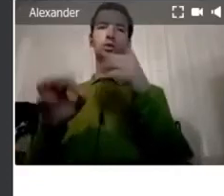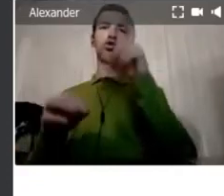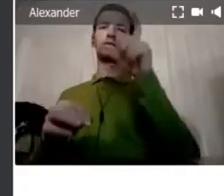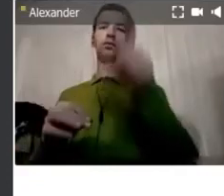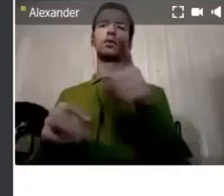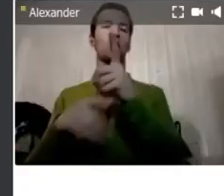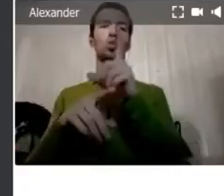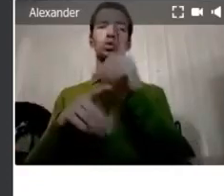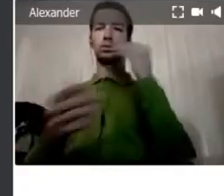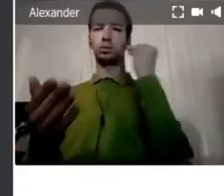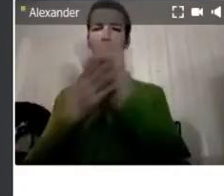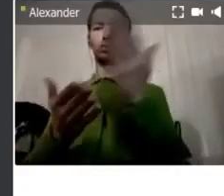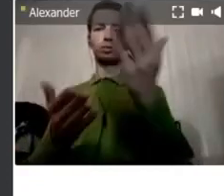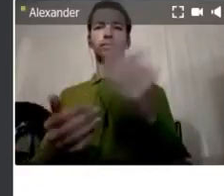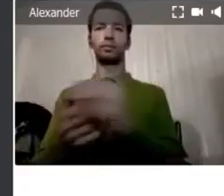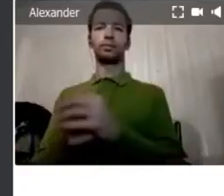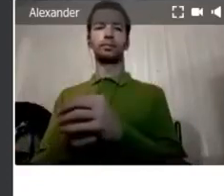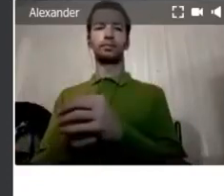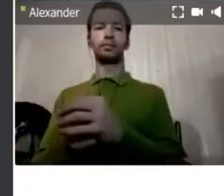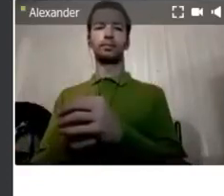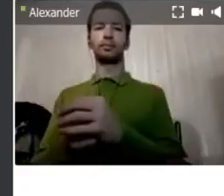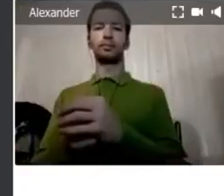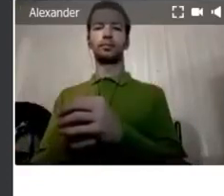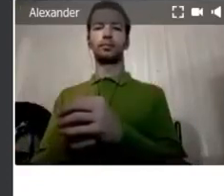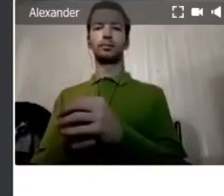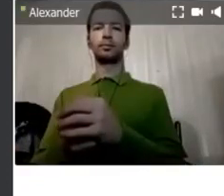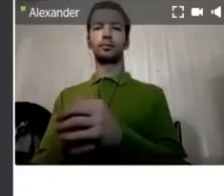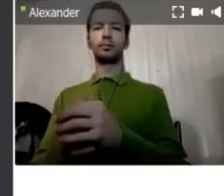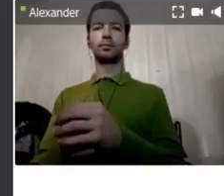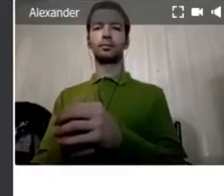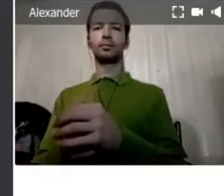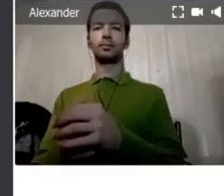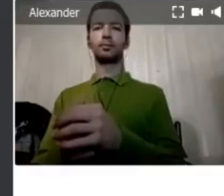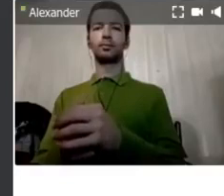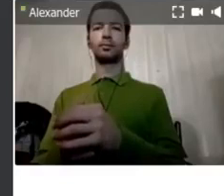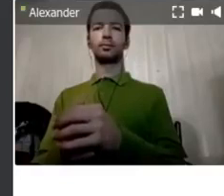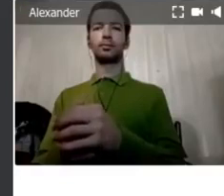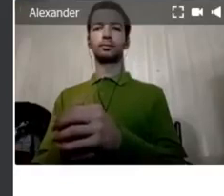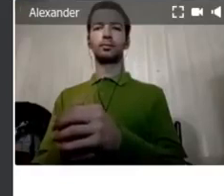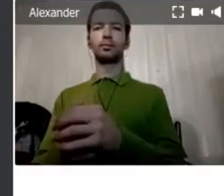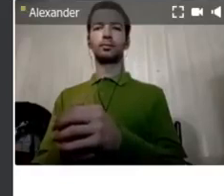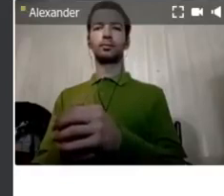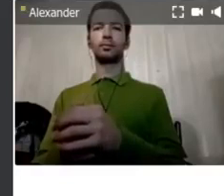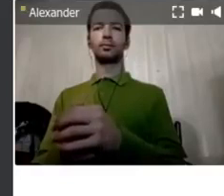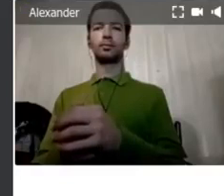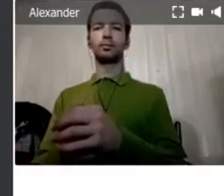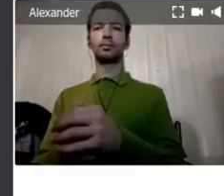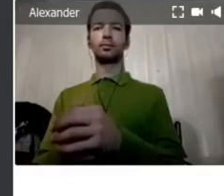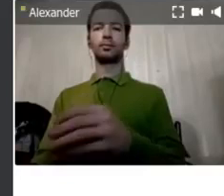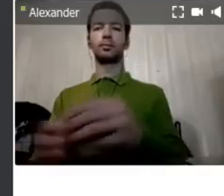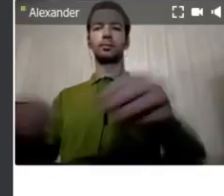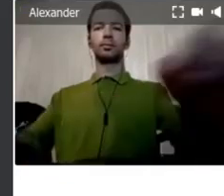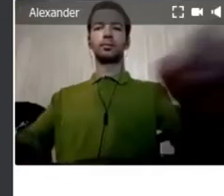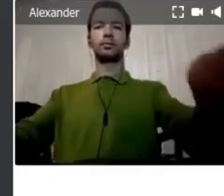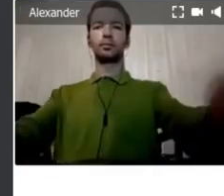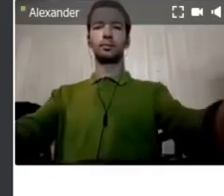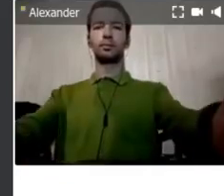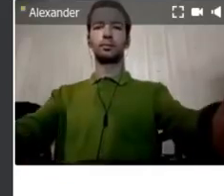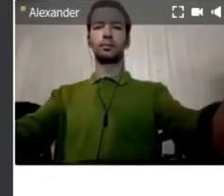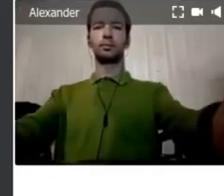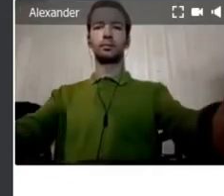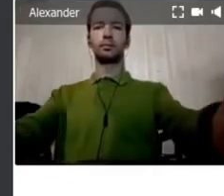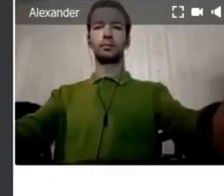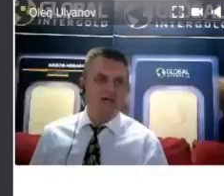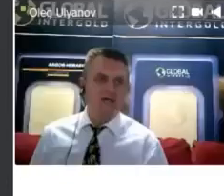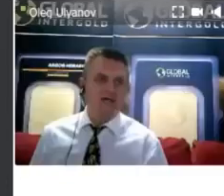традиционно проверим звук. Пожалуйста, поставьте в чатике, в чате, давайте я сейчас